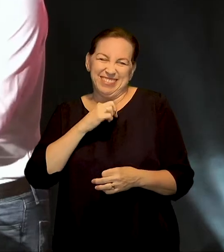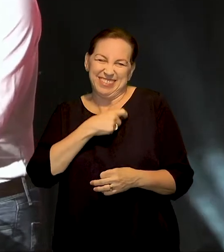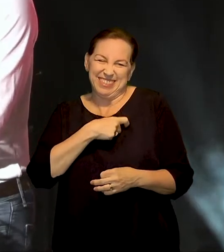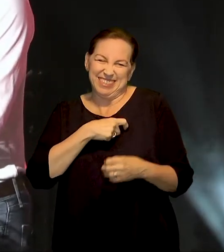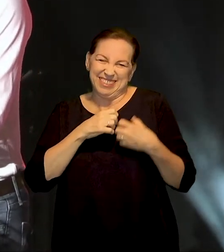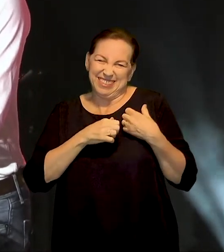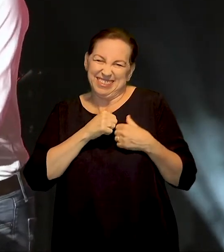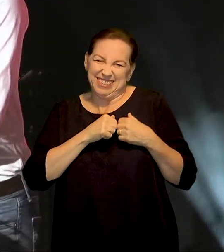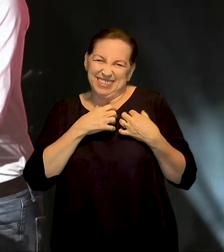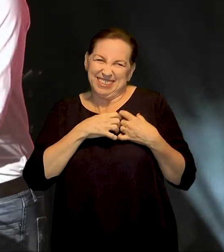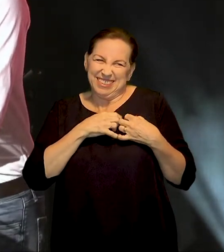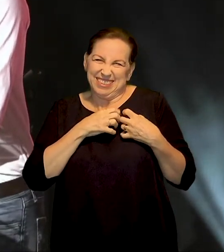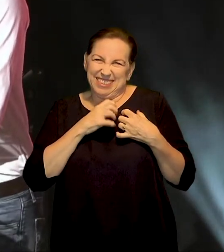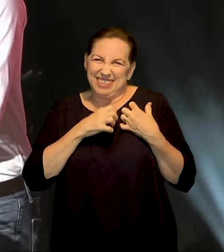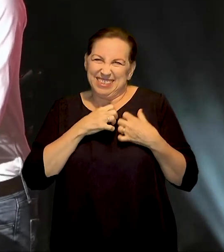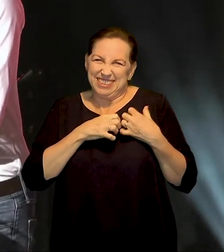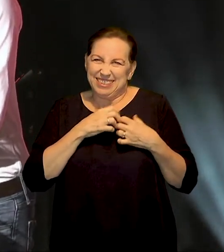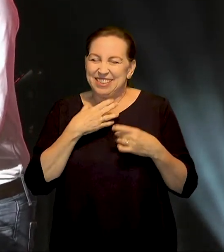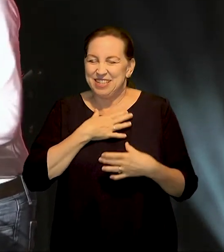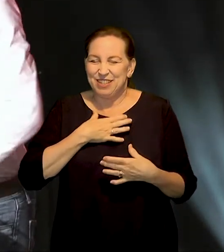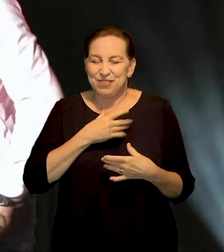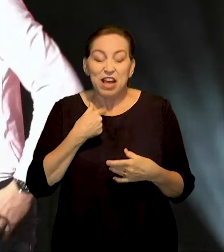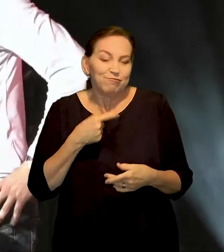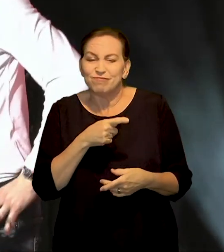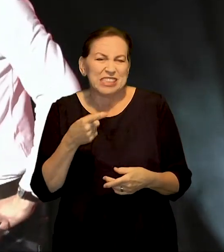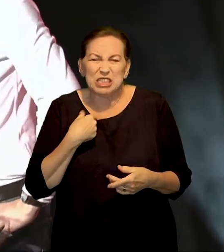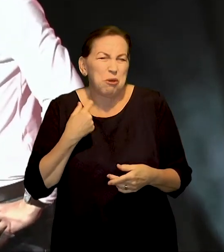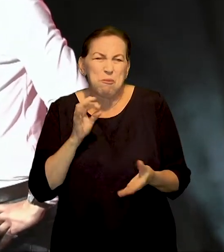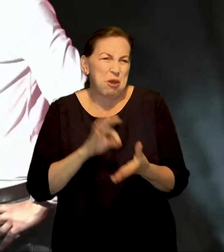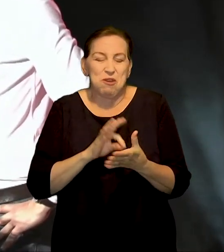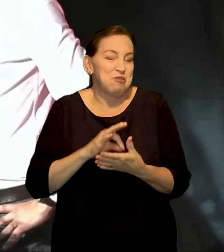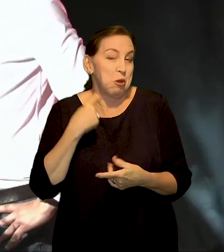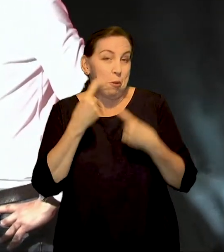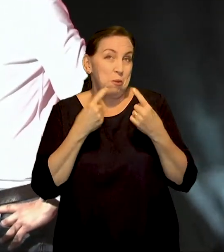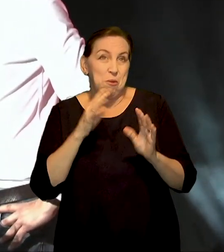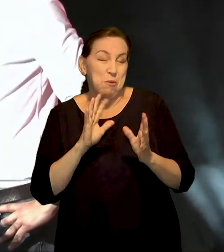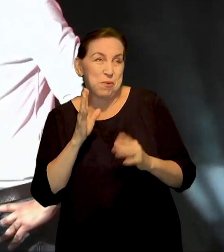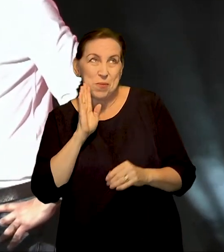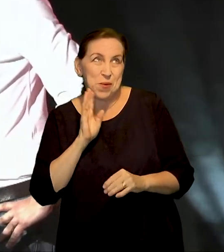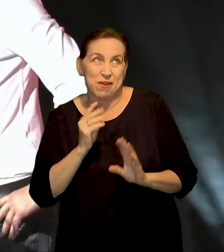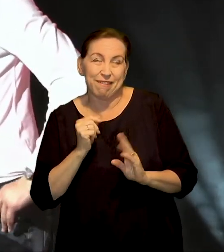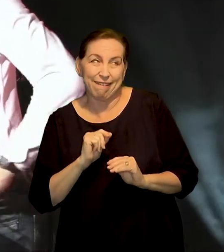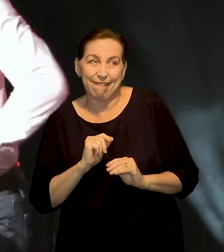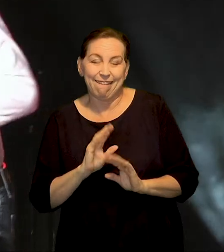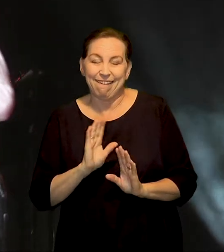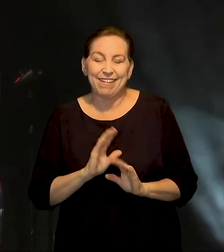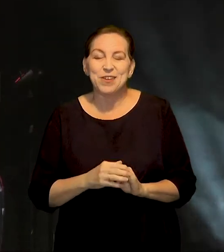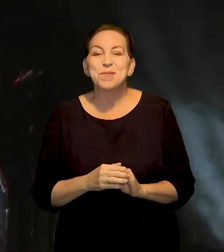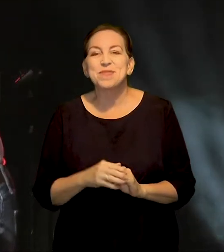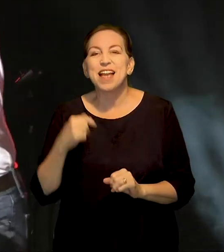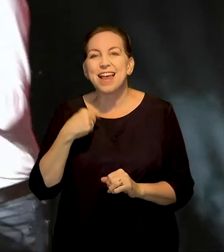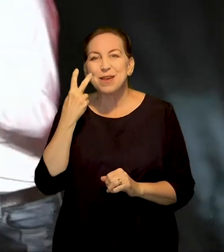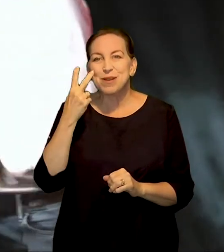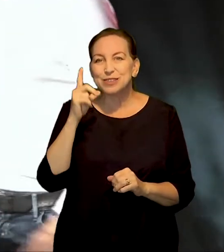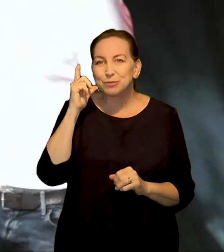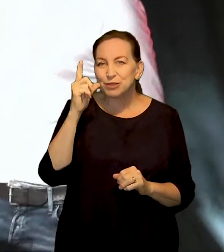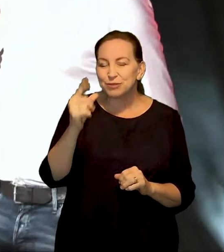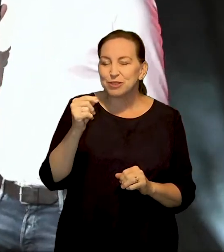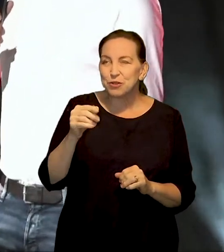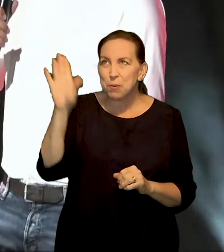dniówkę? I chcę was zapewnić, w tamtych czasach nie było pomocy ze strony państwa,